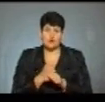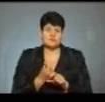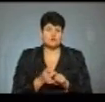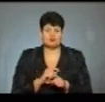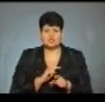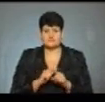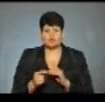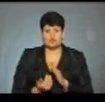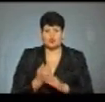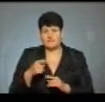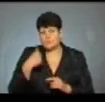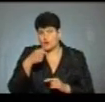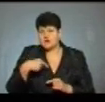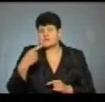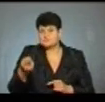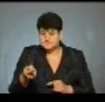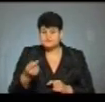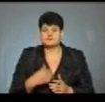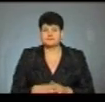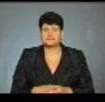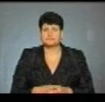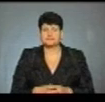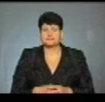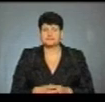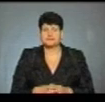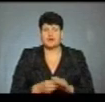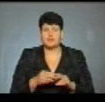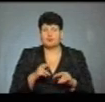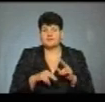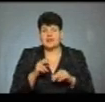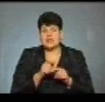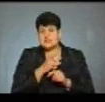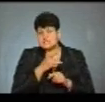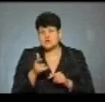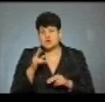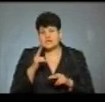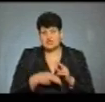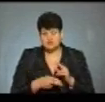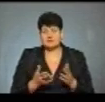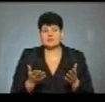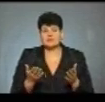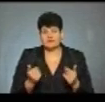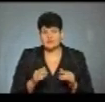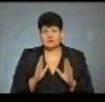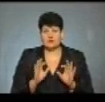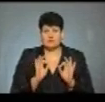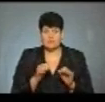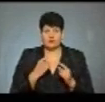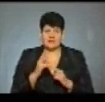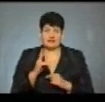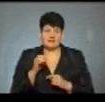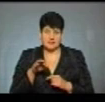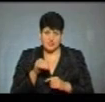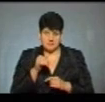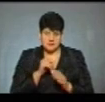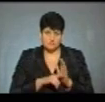швидко, але з нового року. Тому що будівельний сезон закінчений. Так, давайте будемо правду говорити. З квітня місяця